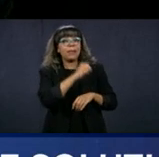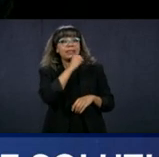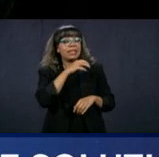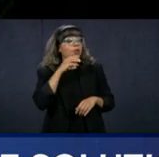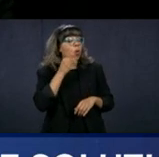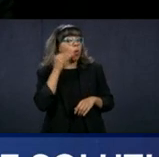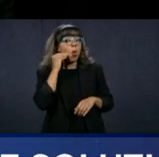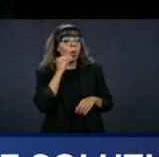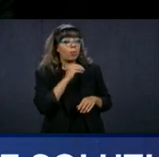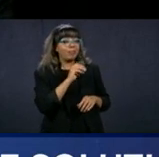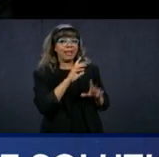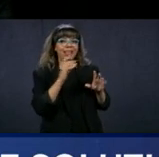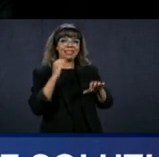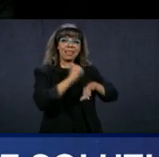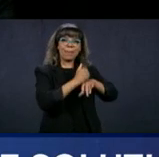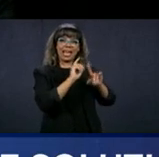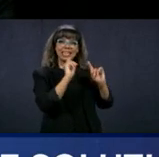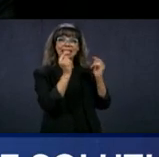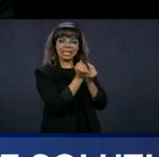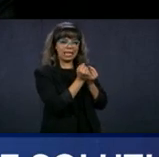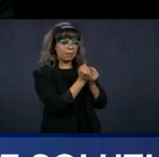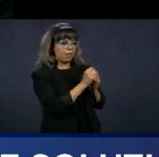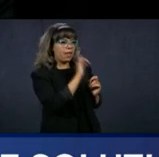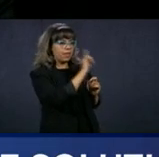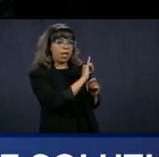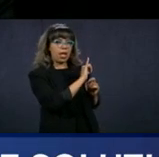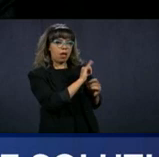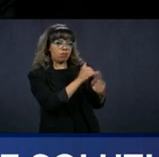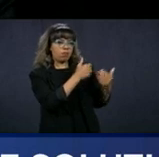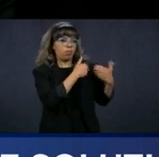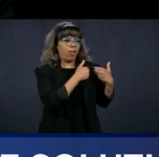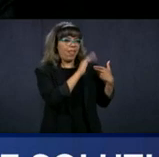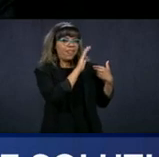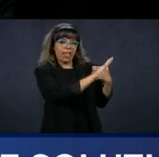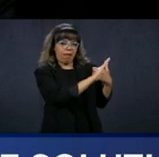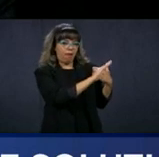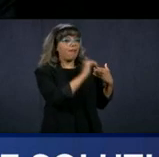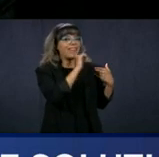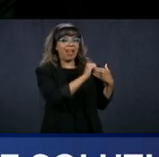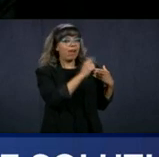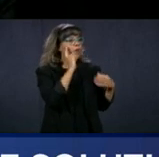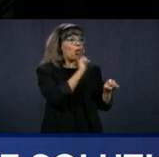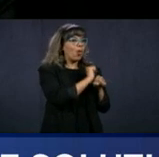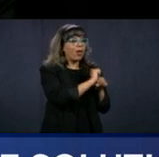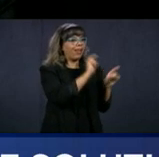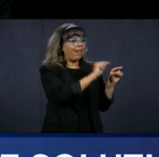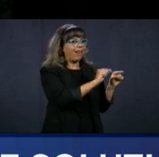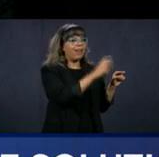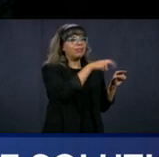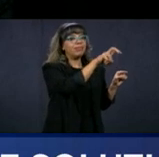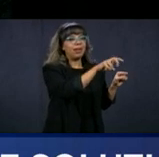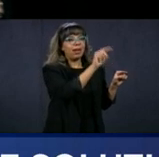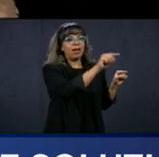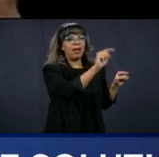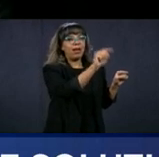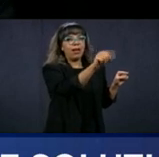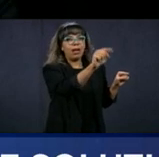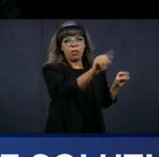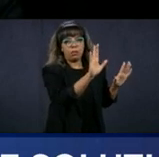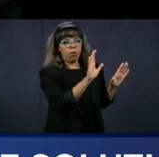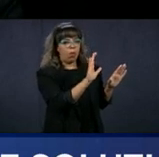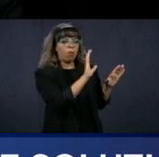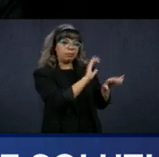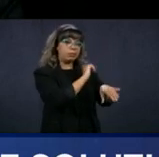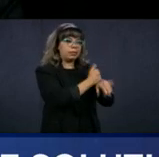CHSLD, chaque jour, et c'est ce qu'on est en train de construire, des équipes à plusieurs endroits, mais il y a encore